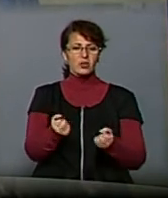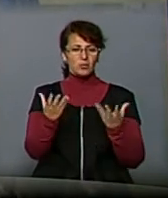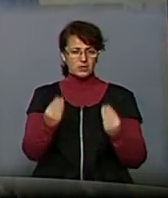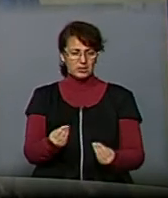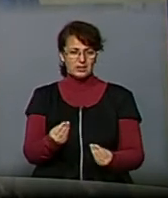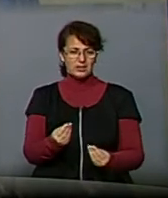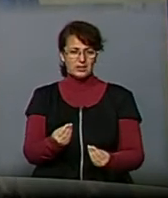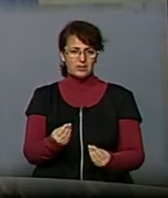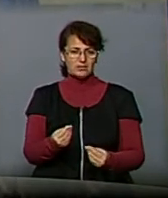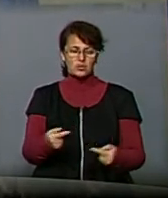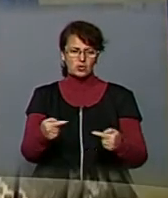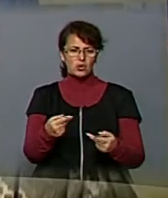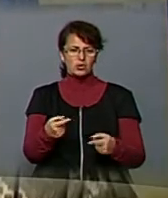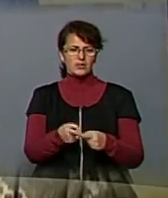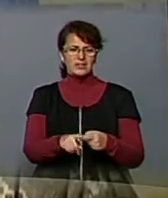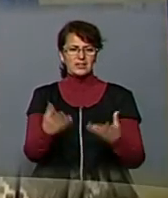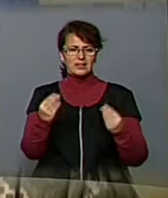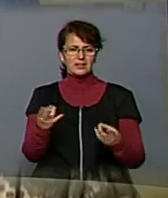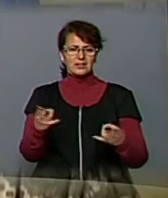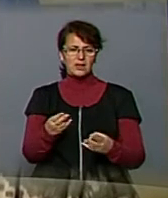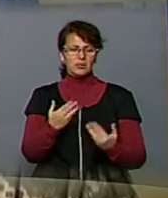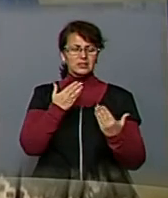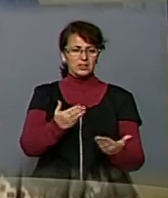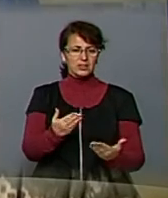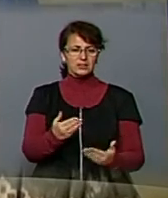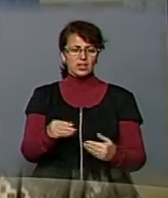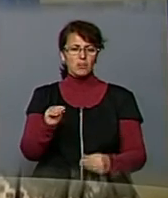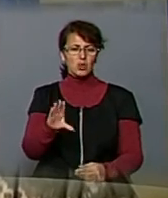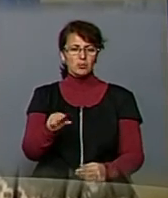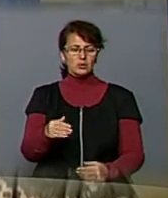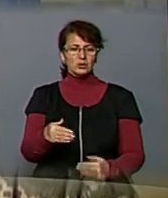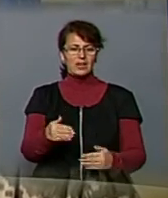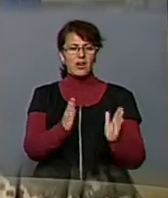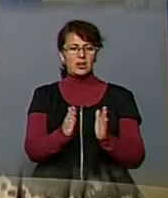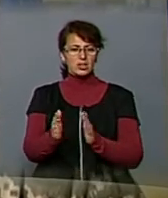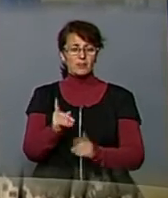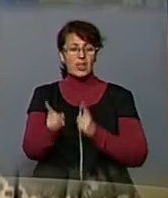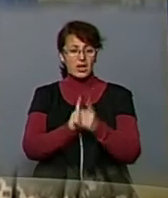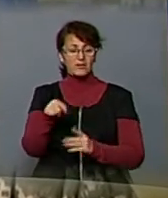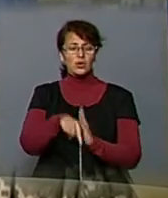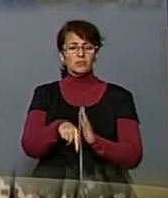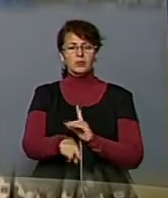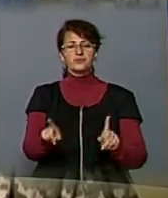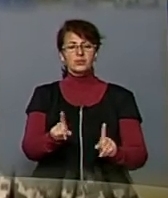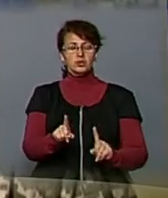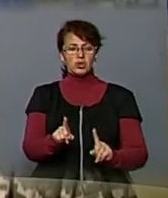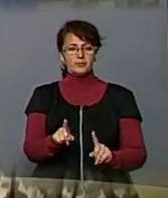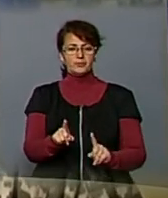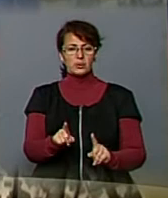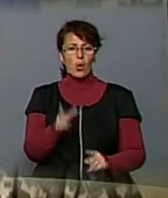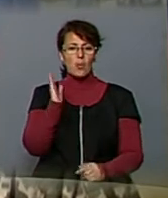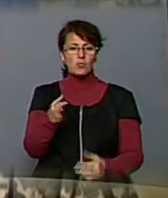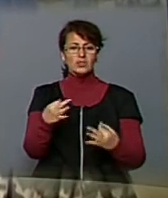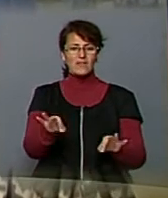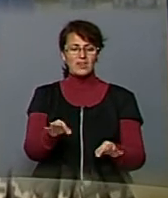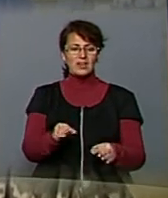потрібно туди звертатися. Є пропускний режим. Що передбачає реформа? Реформа безпосередньо передбачає, що буде